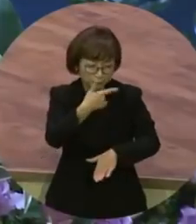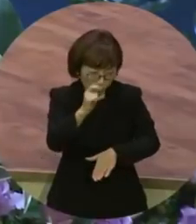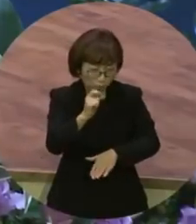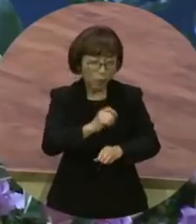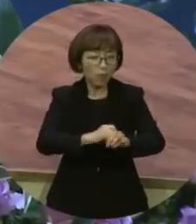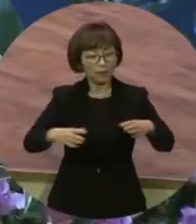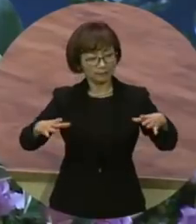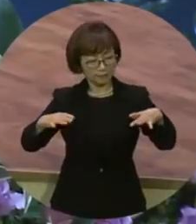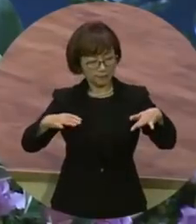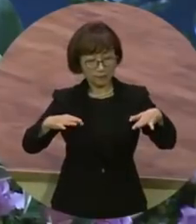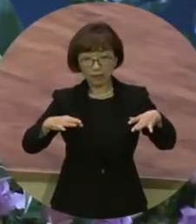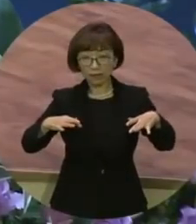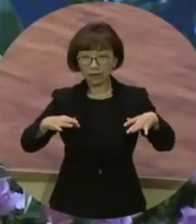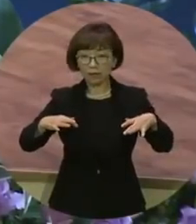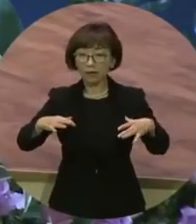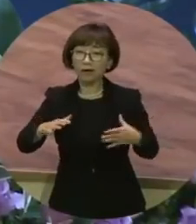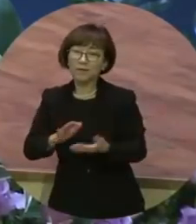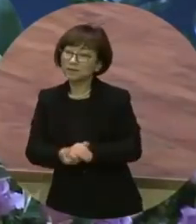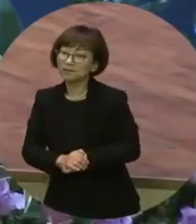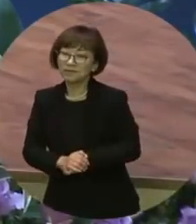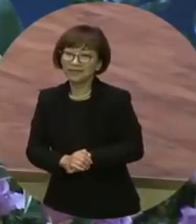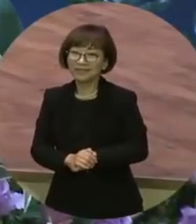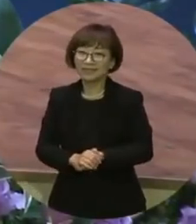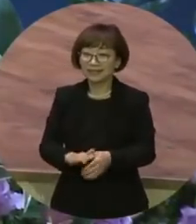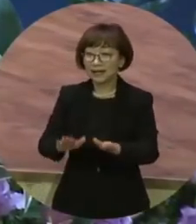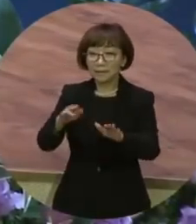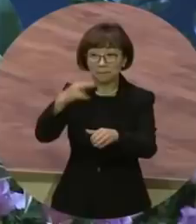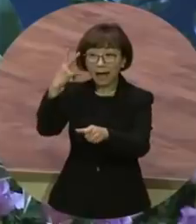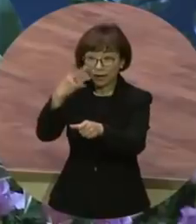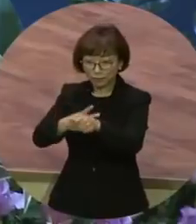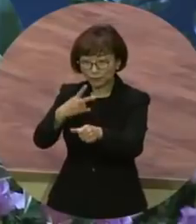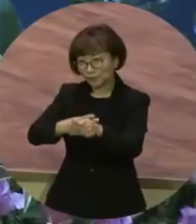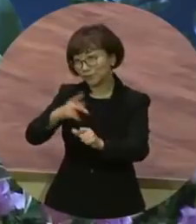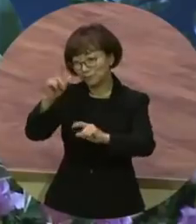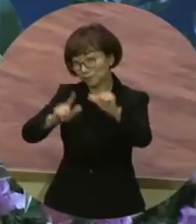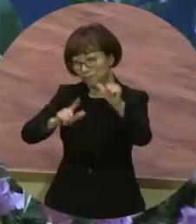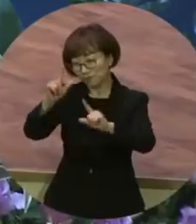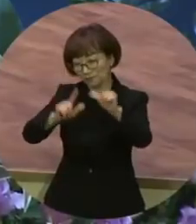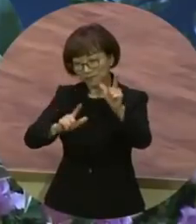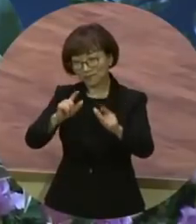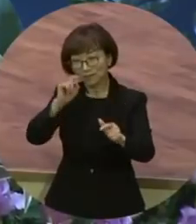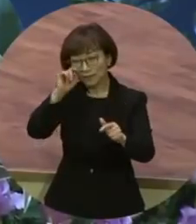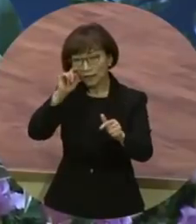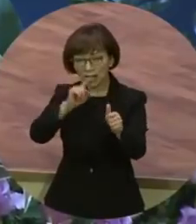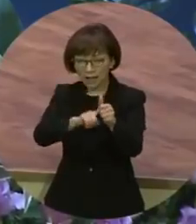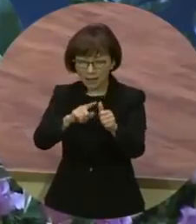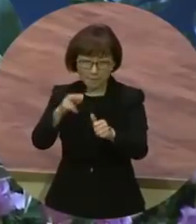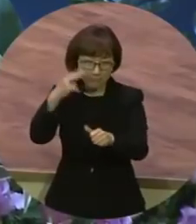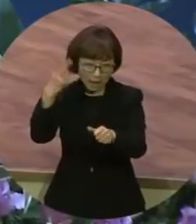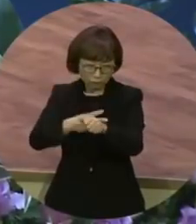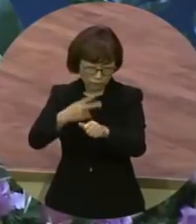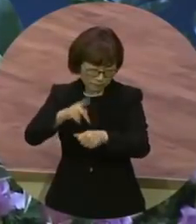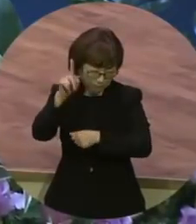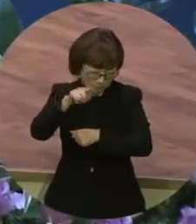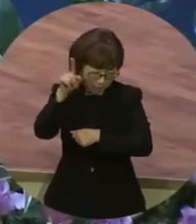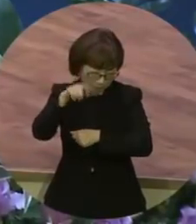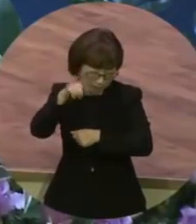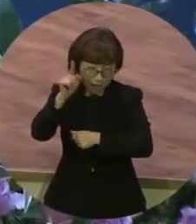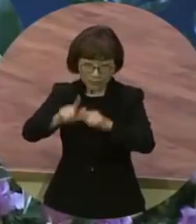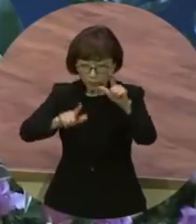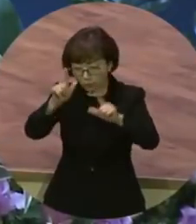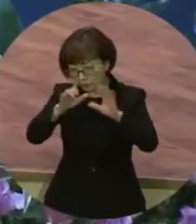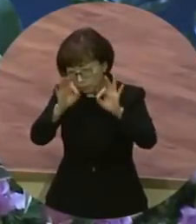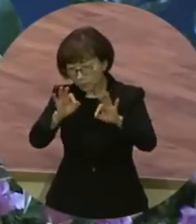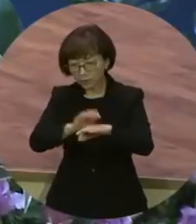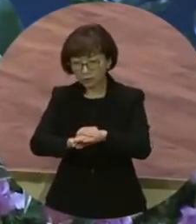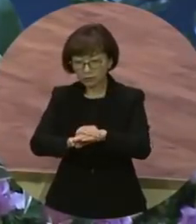것입니까? 바울의 삶을 보면, 또 오늘 본문을 보면 알 수 있습니다. 바울의 매일의 삶은 철저히